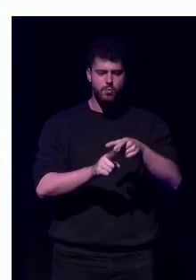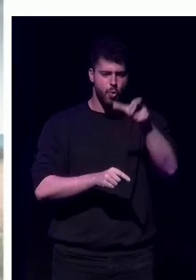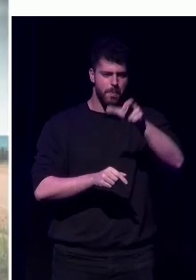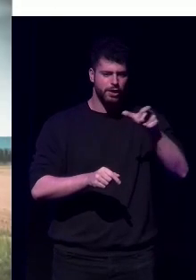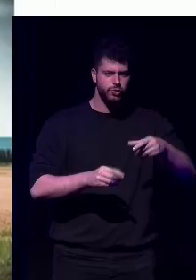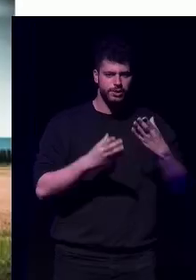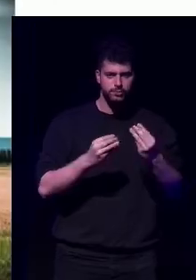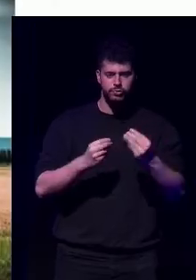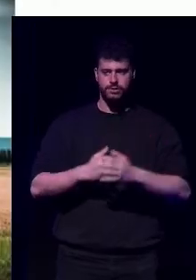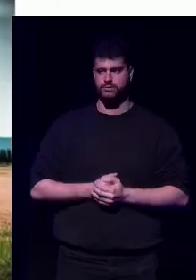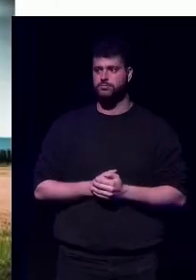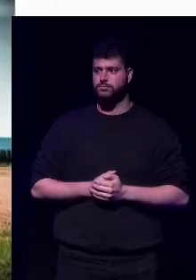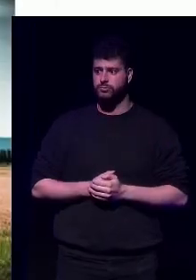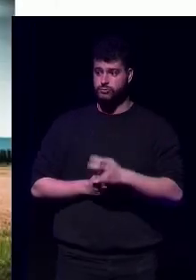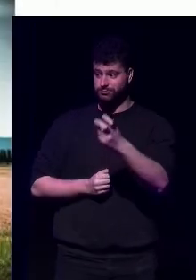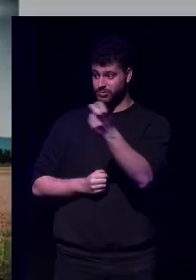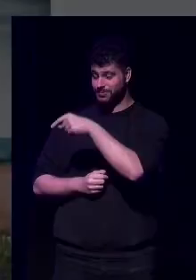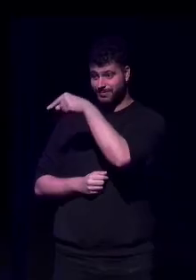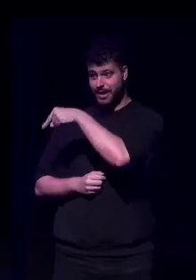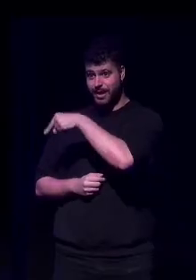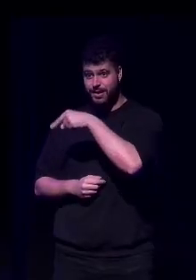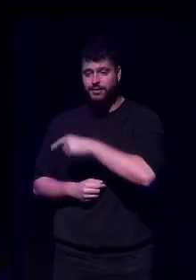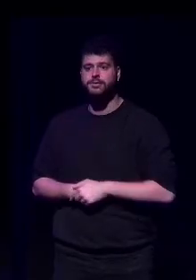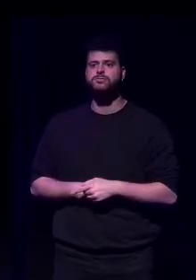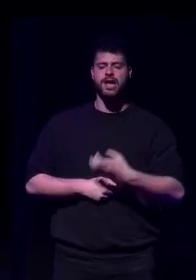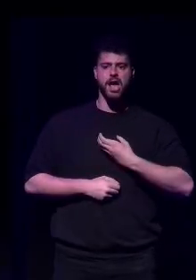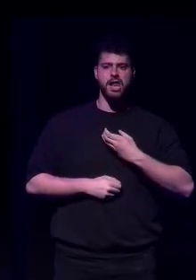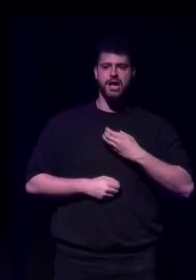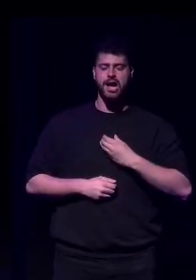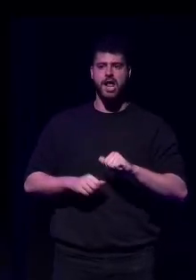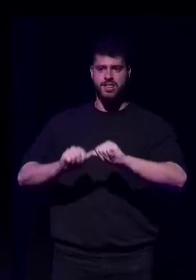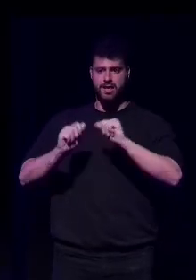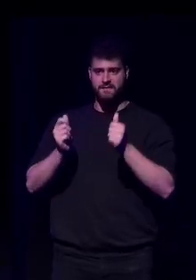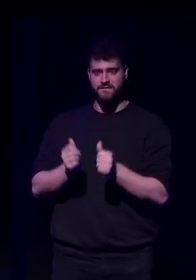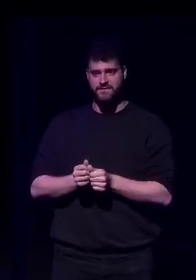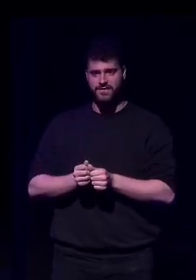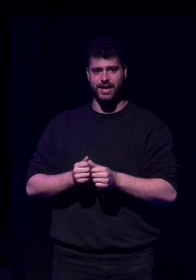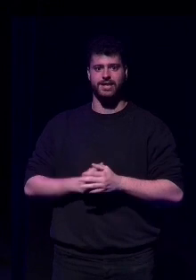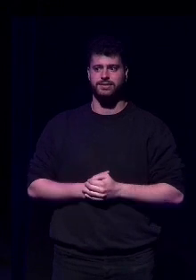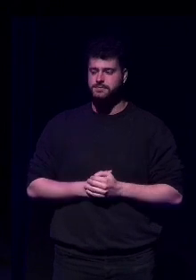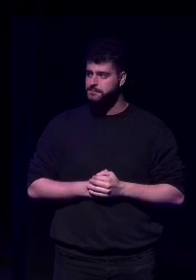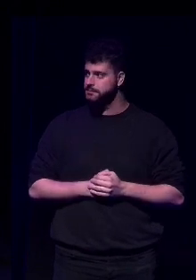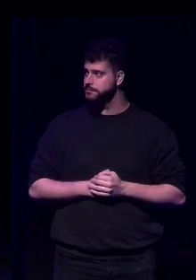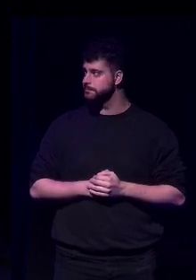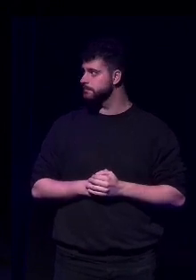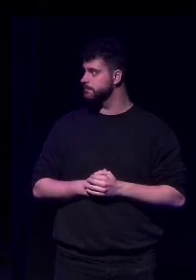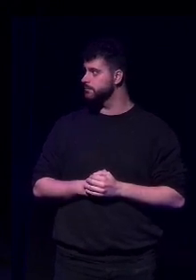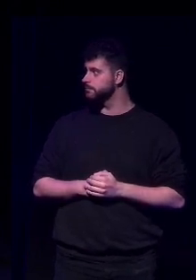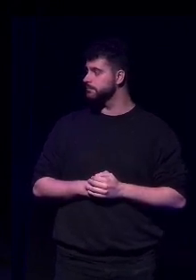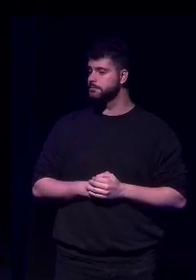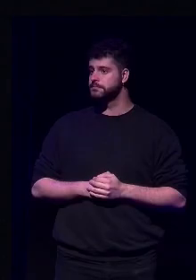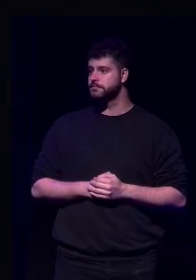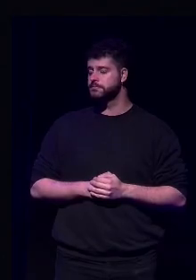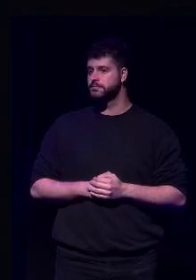per lliurar el premi a l'alcalde de Figueres, el senyor Jordi Pasquef, diputat i vicepresident primer del Patronat de Turisme Costa Brava Girona de la